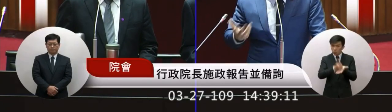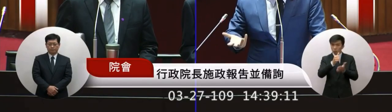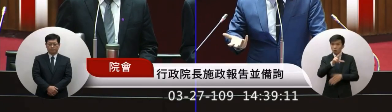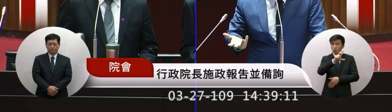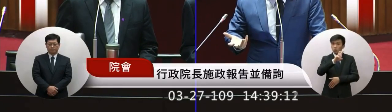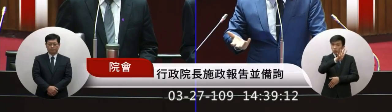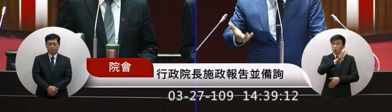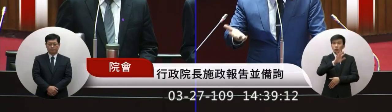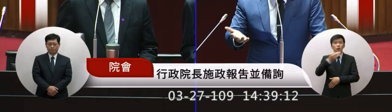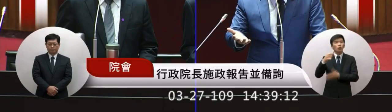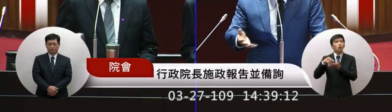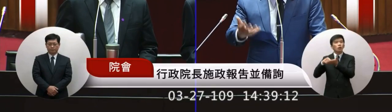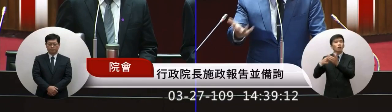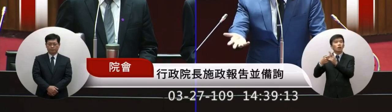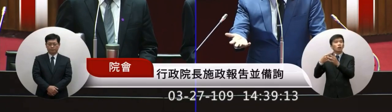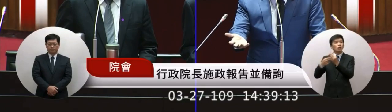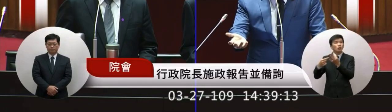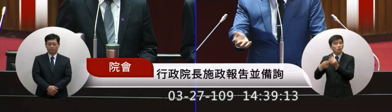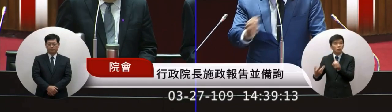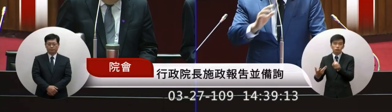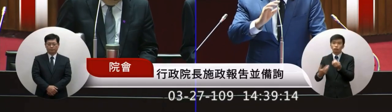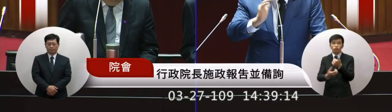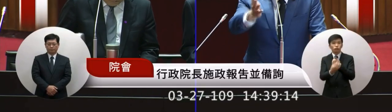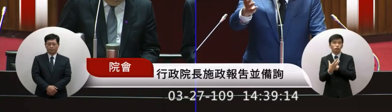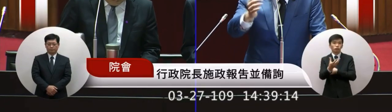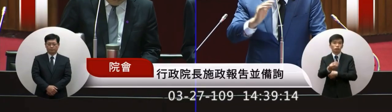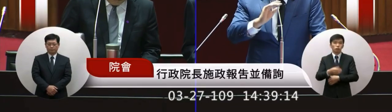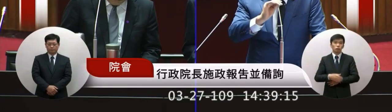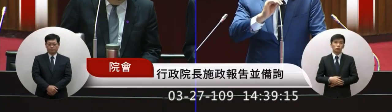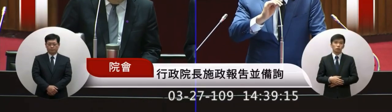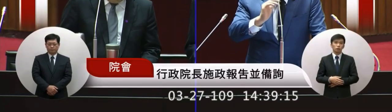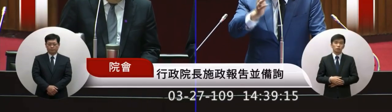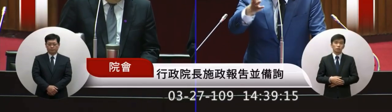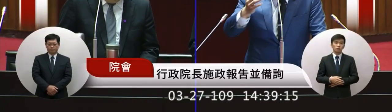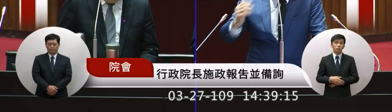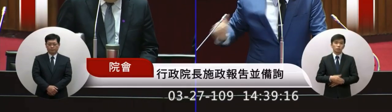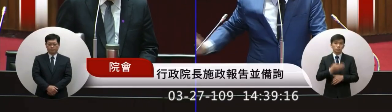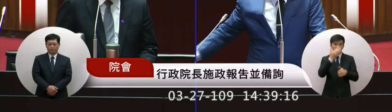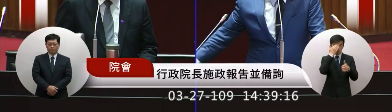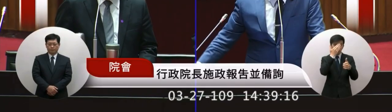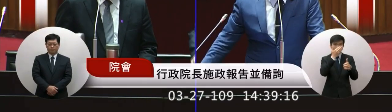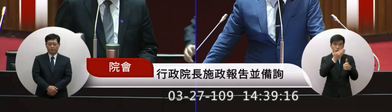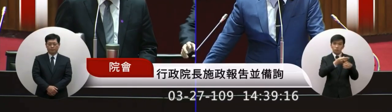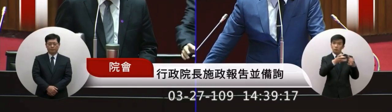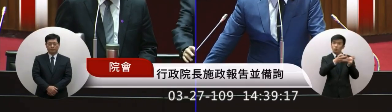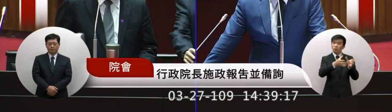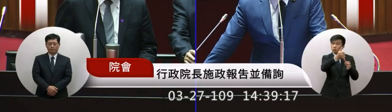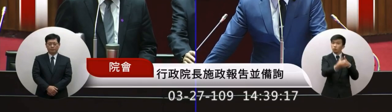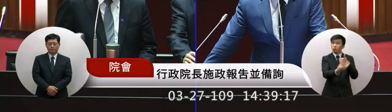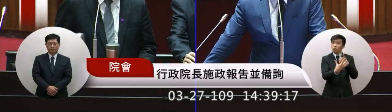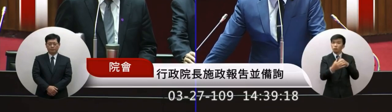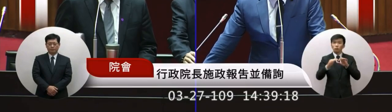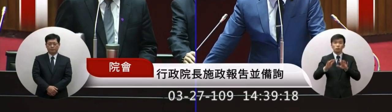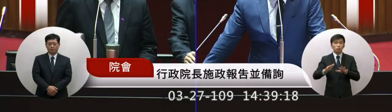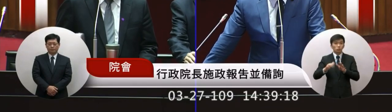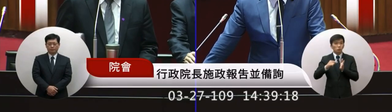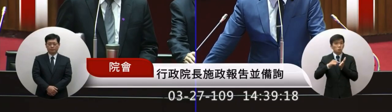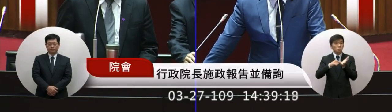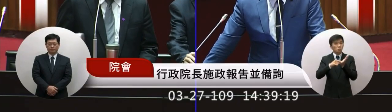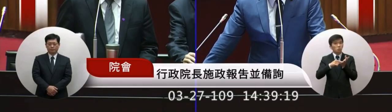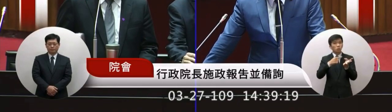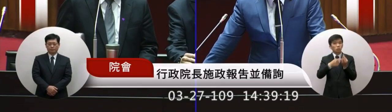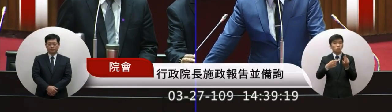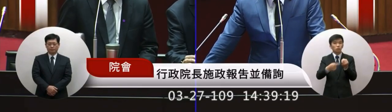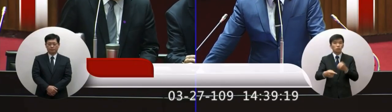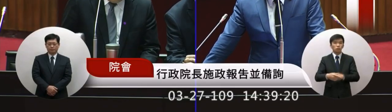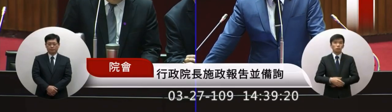要申请的加速，他这边没有办法给我，那是不是请这个沈部长告诉我们一下，防疫千亿保现在到底有几家来申